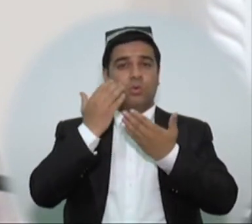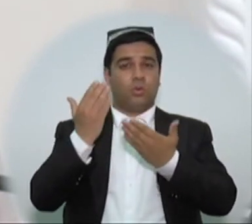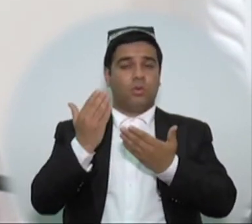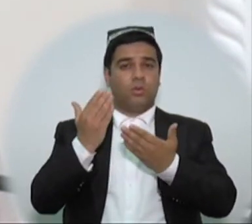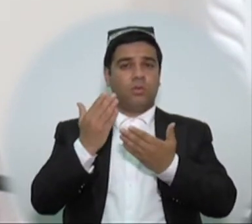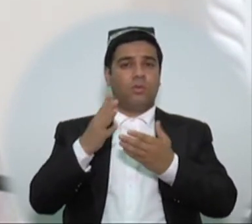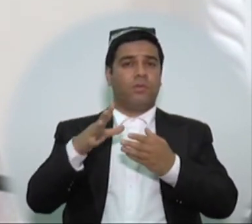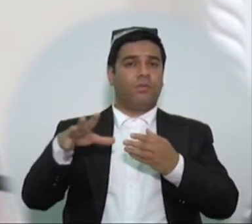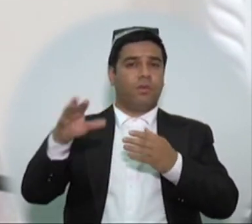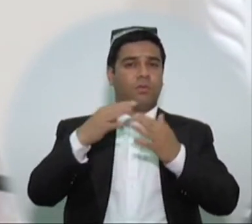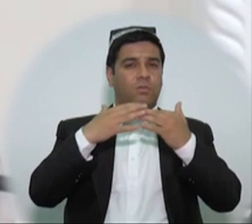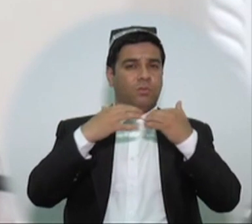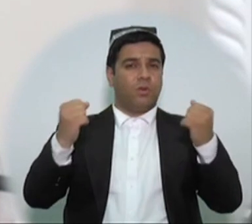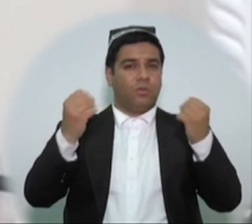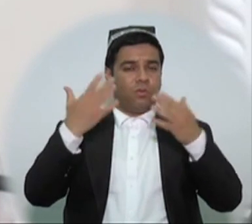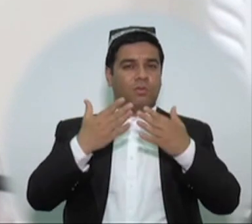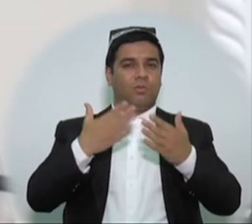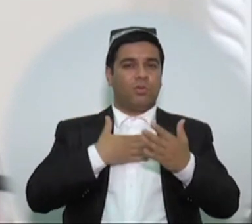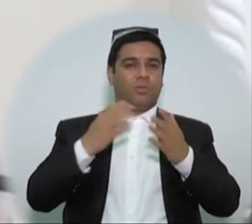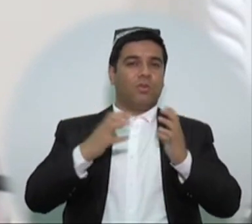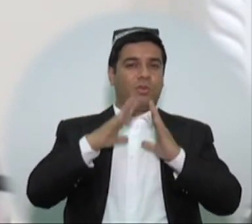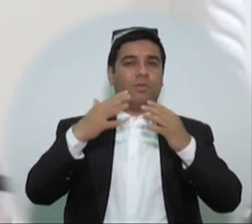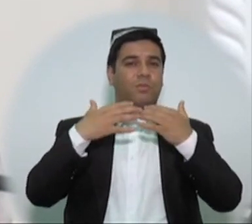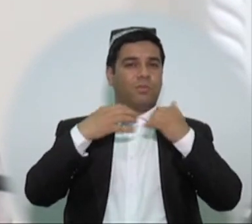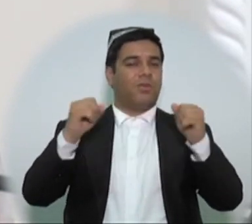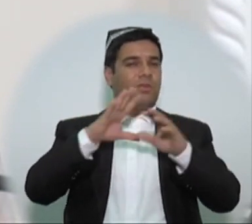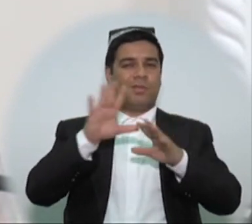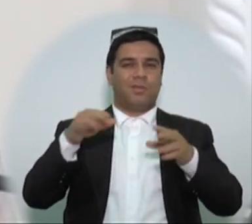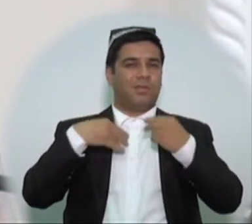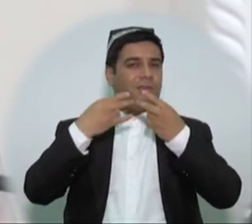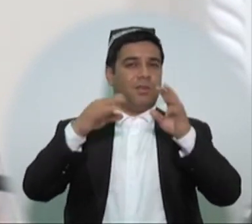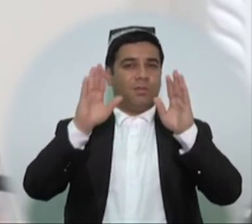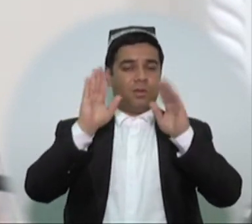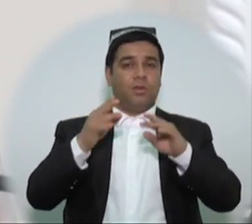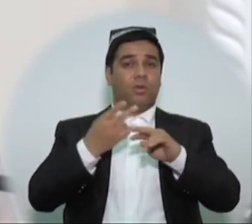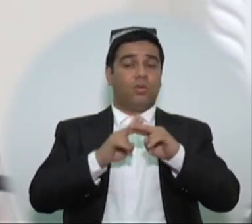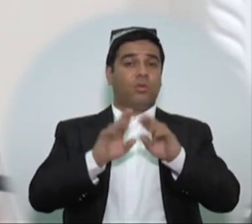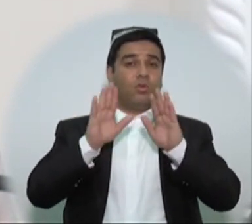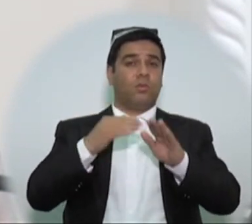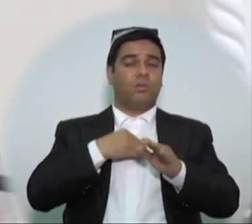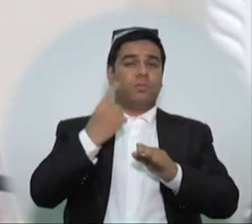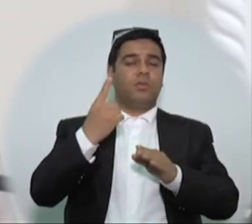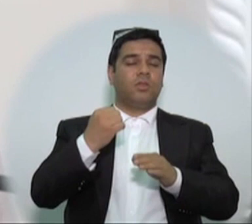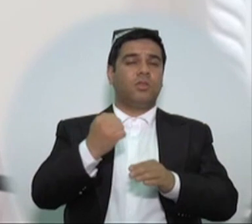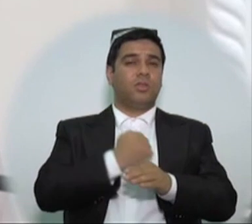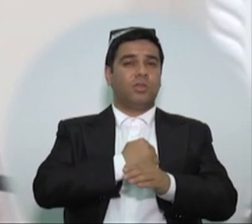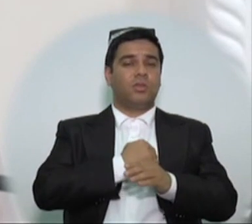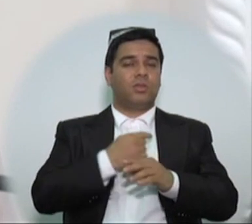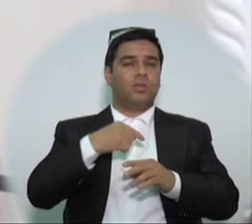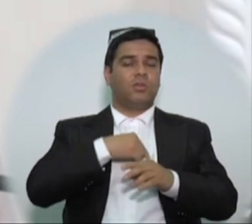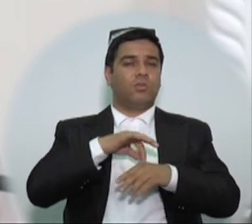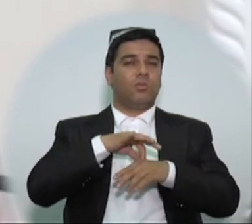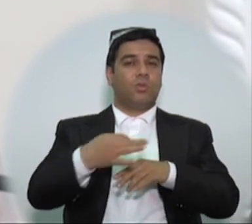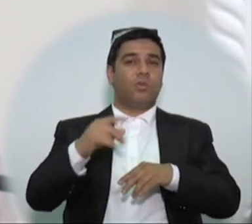Malımın hammasını talaşıp gitti, onu hiç gereği yok, bir pul. Lakin menge can açıcı olup, en